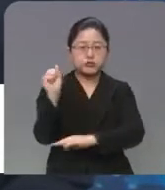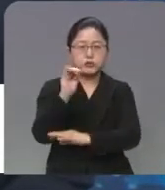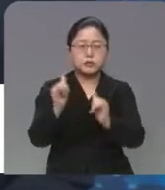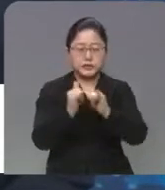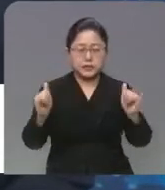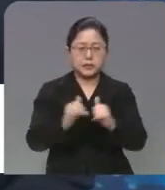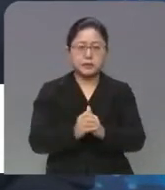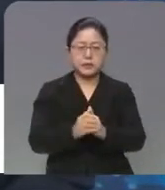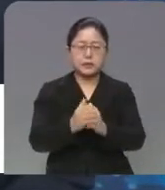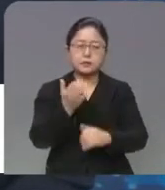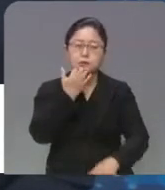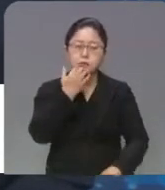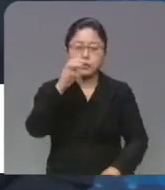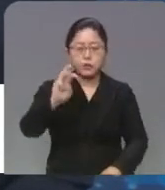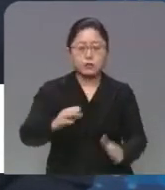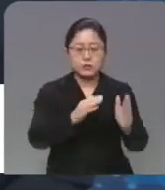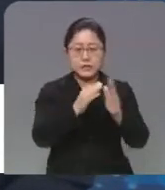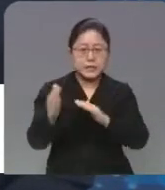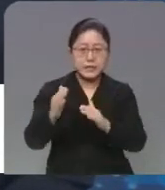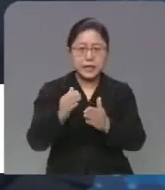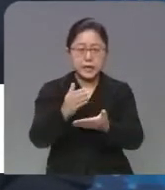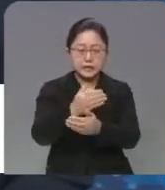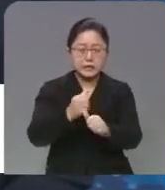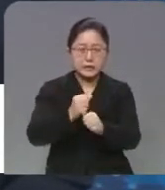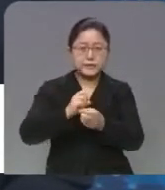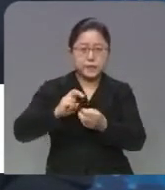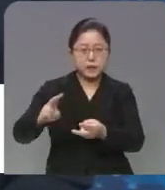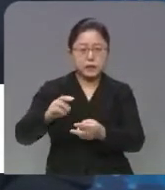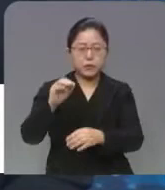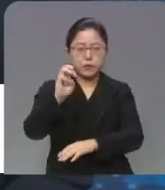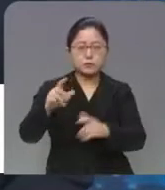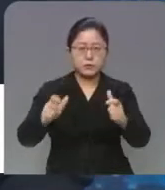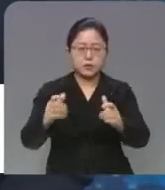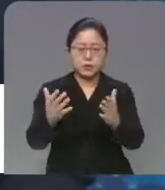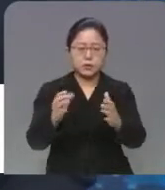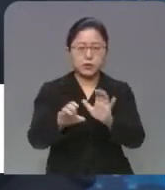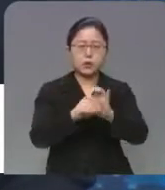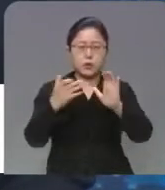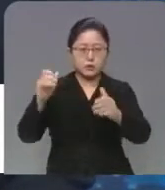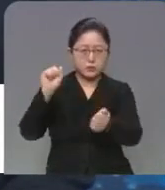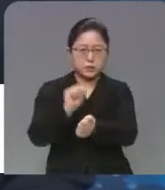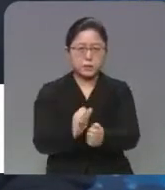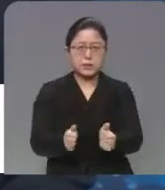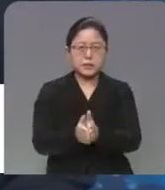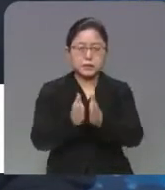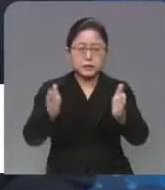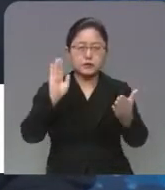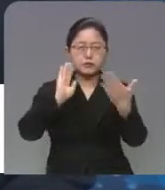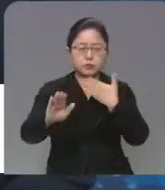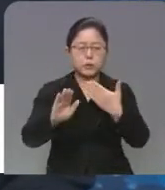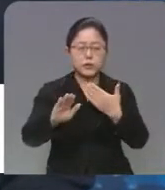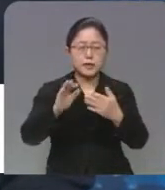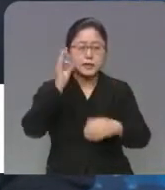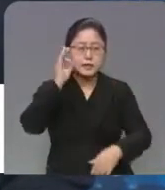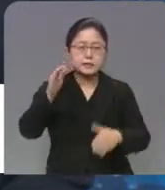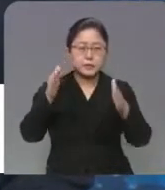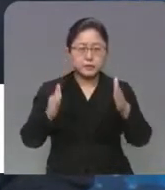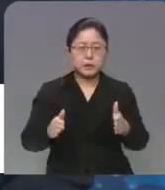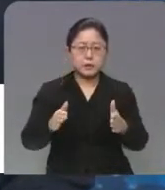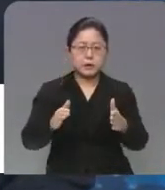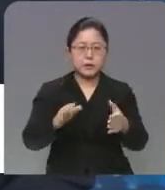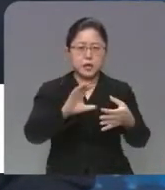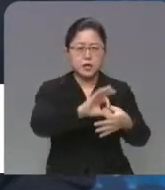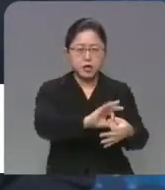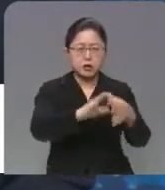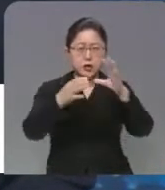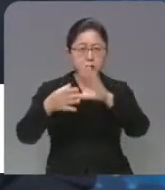이 기사가 서울에서 광주로 이삿짐을 나르다 광주 지역에서 코로나19 전파가 시작됐고 그 이후로 10여일 만에 꼬리에